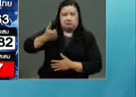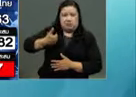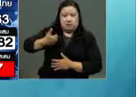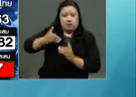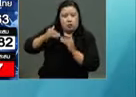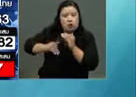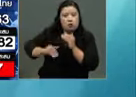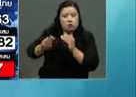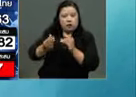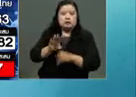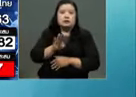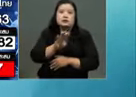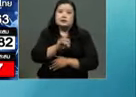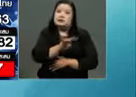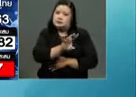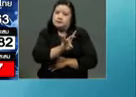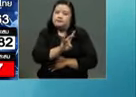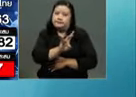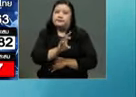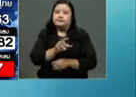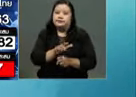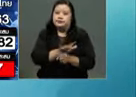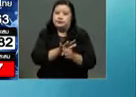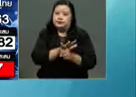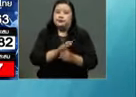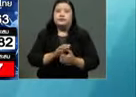อีกหนึ่งนะครับก็ประมาณสัก 47 2